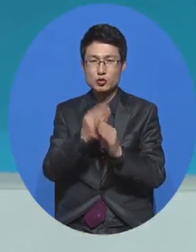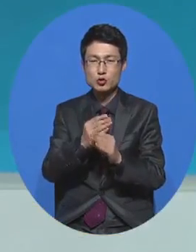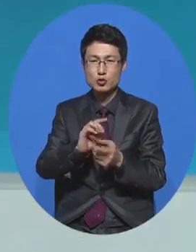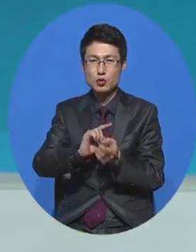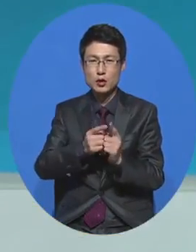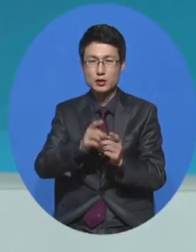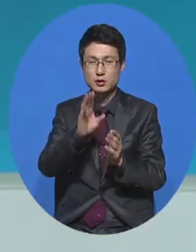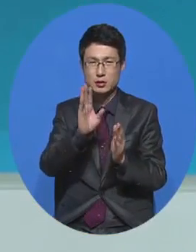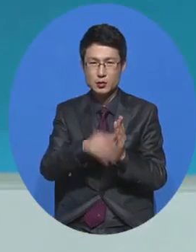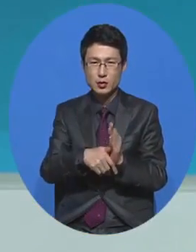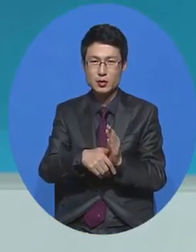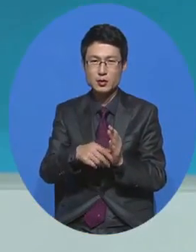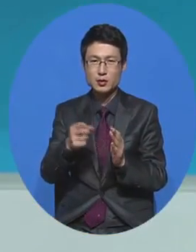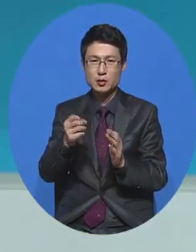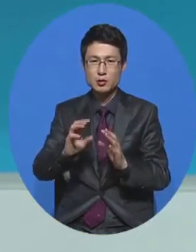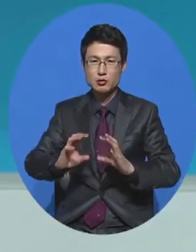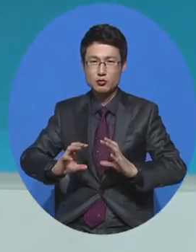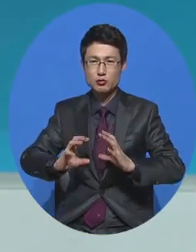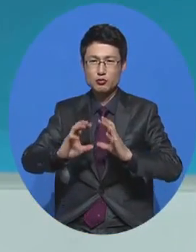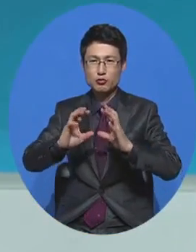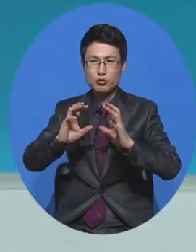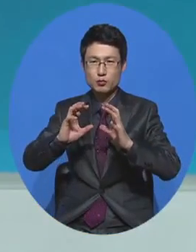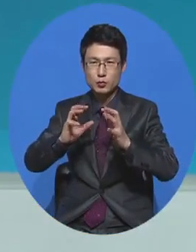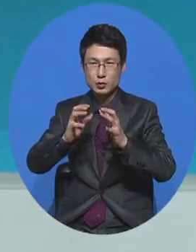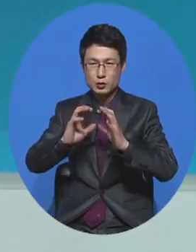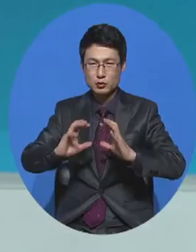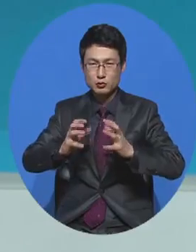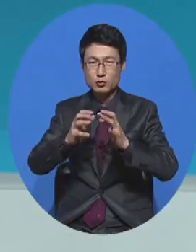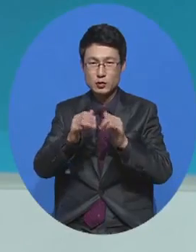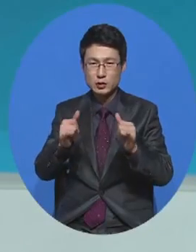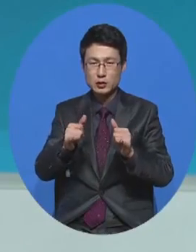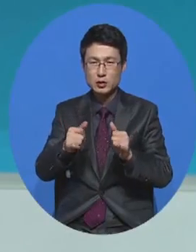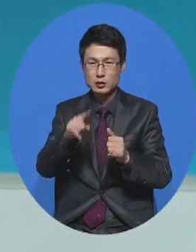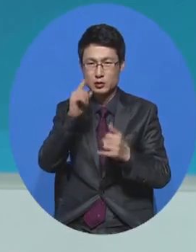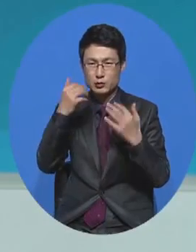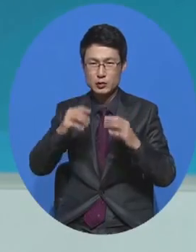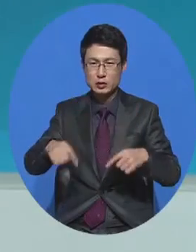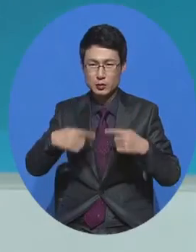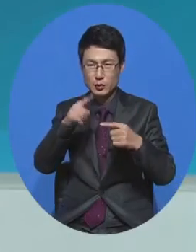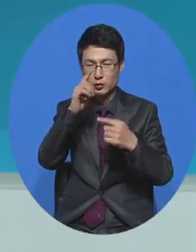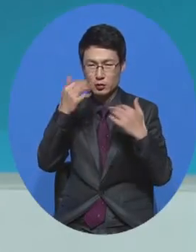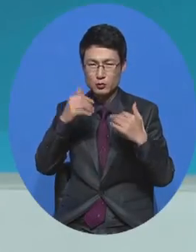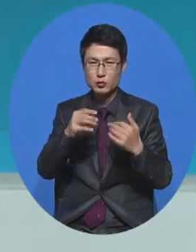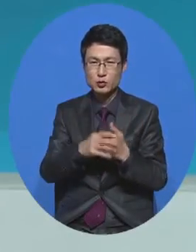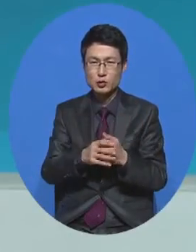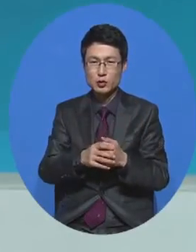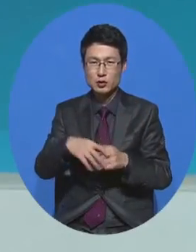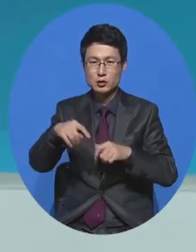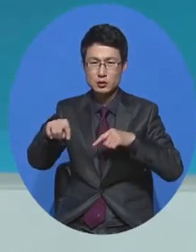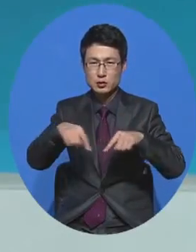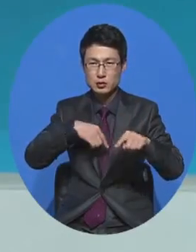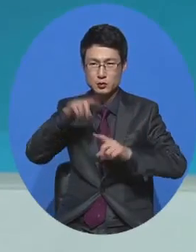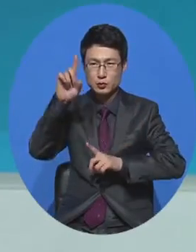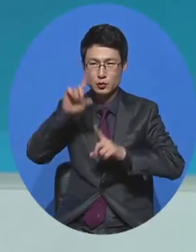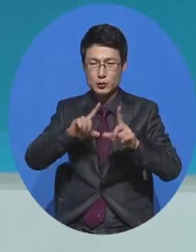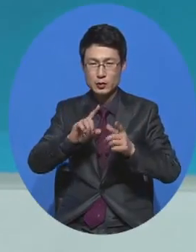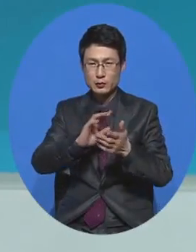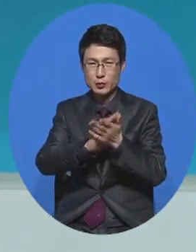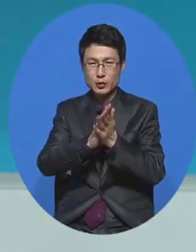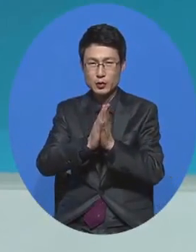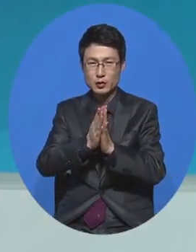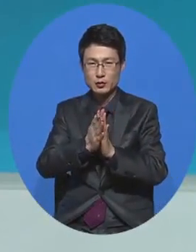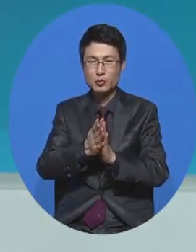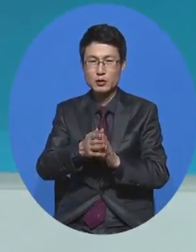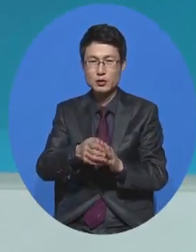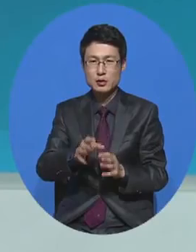와 아 국민의 정부 참여정부 일은 정세 마다 달라지는 형태를 우리가 볼 수가 있었던 것이죠